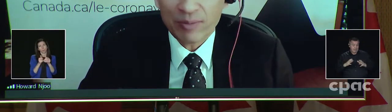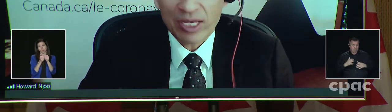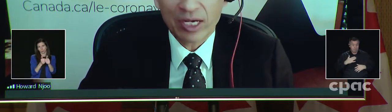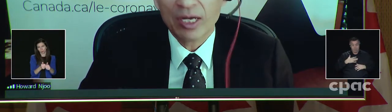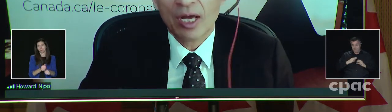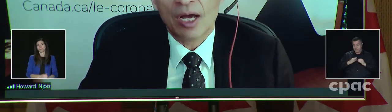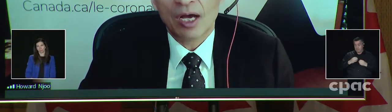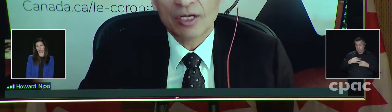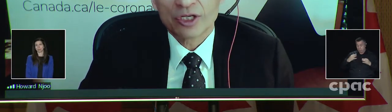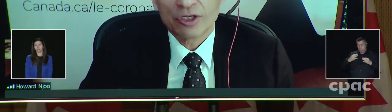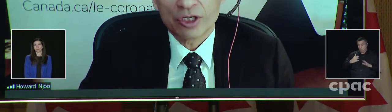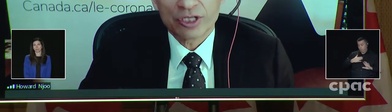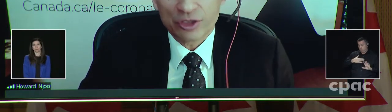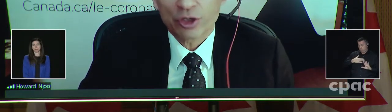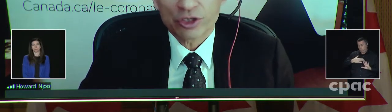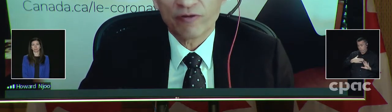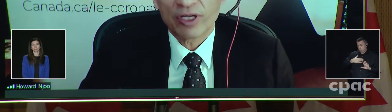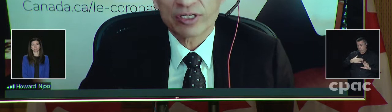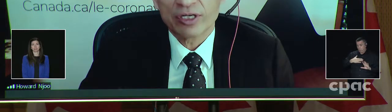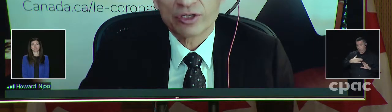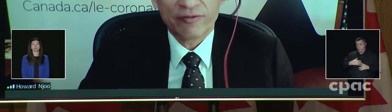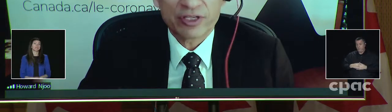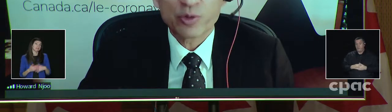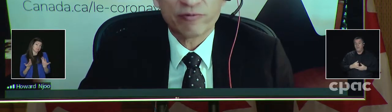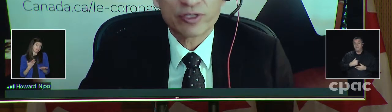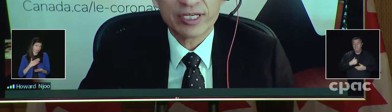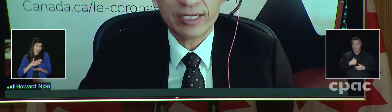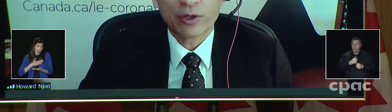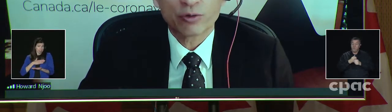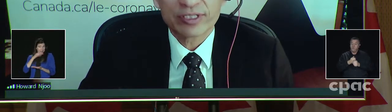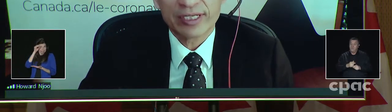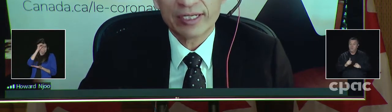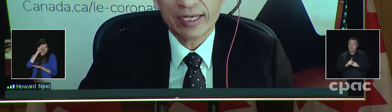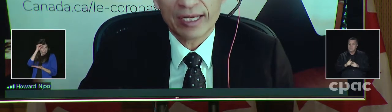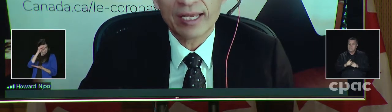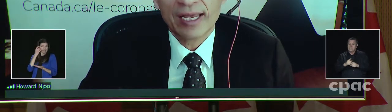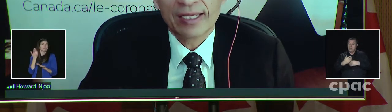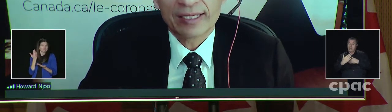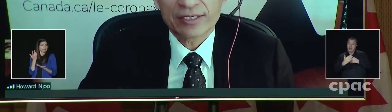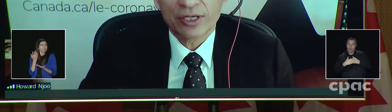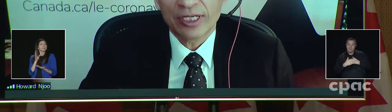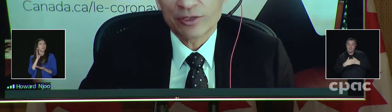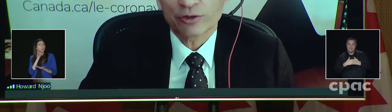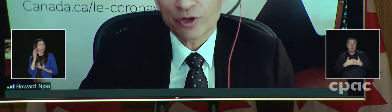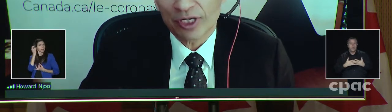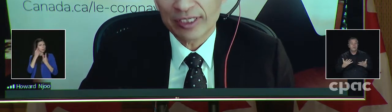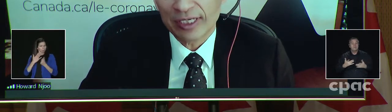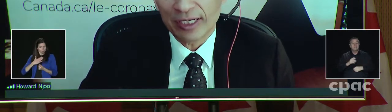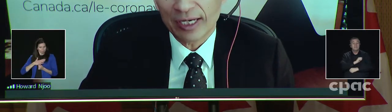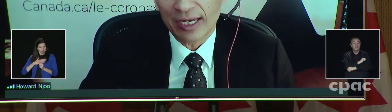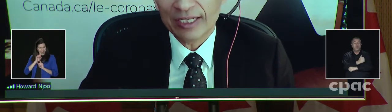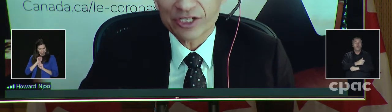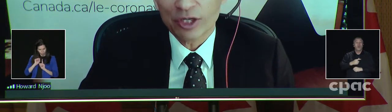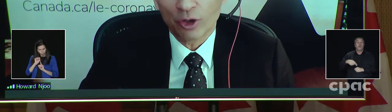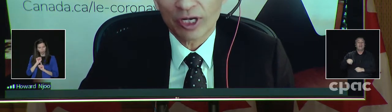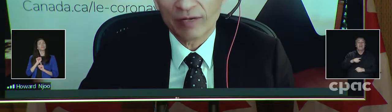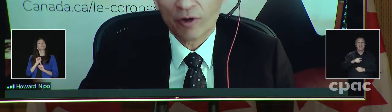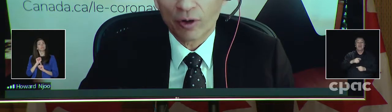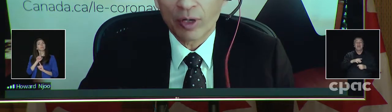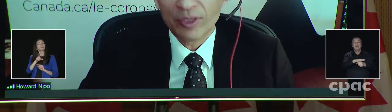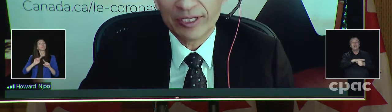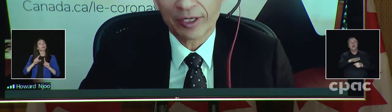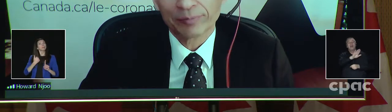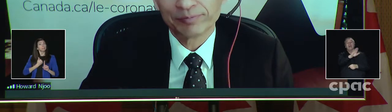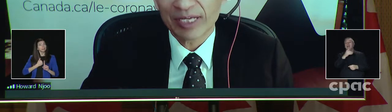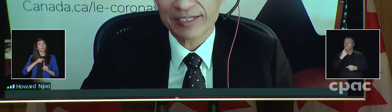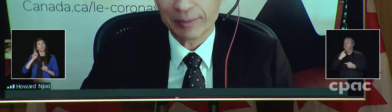famille, mais c'est sûr, je vais suivre aussi les consignes et qu'est-ce que les autorités à l'échelle locale vont